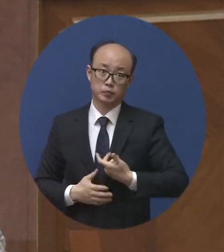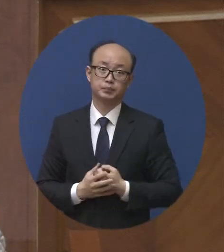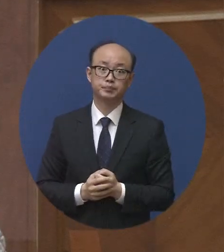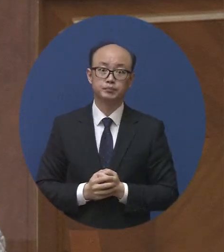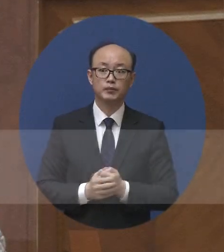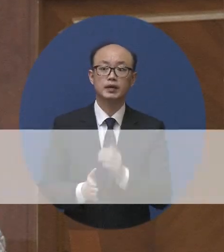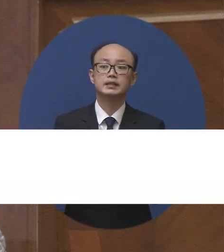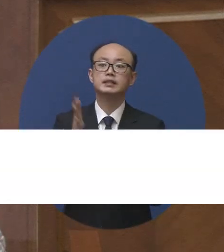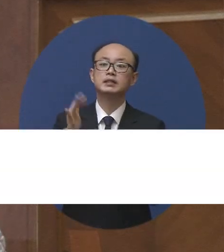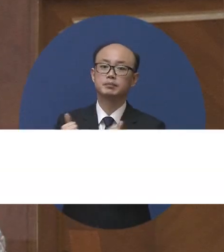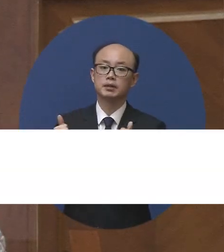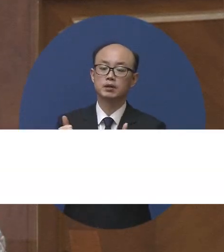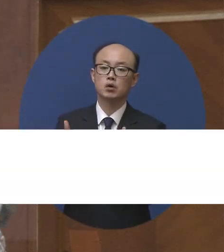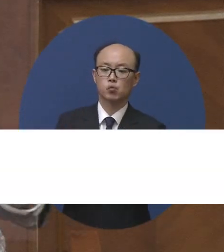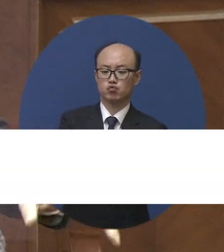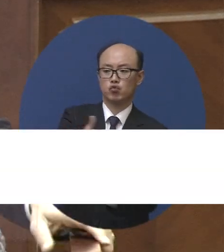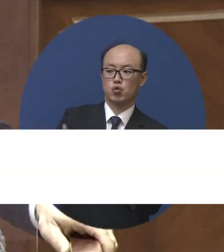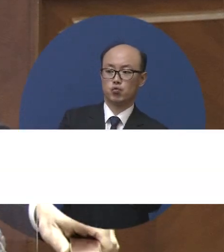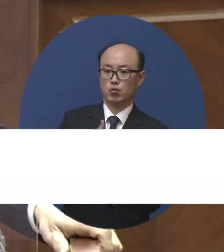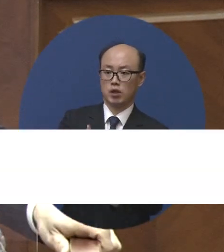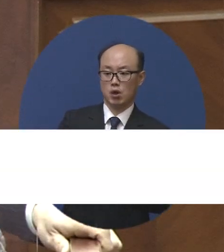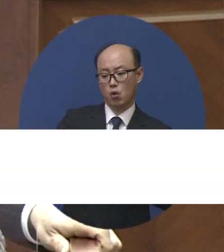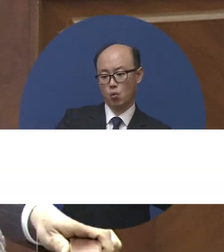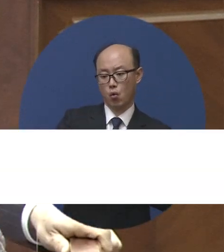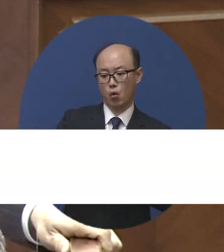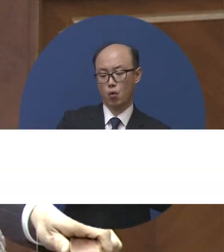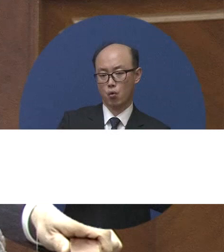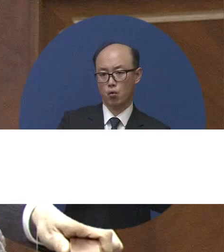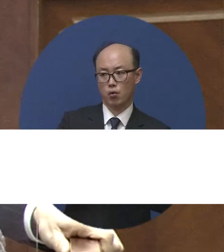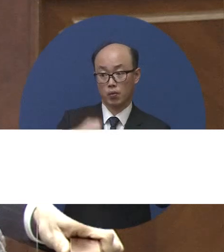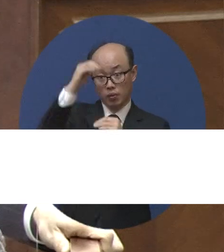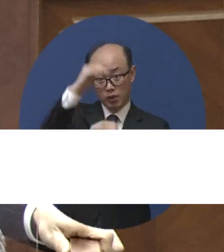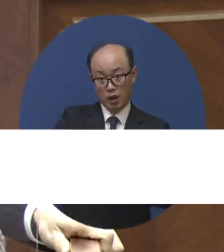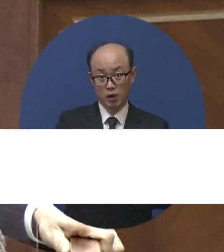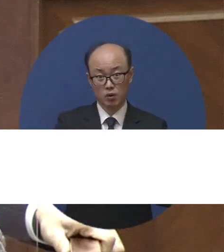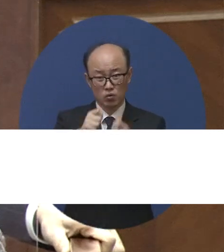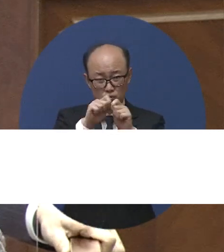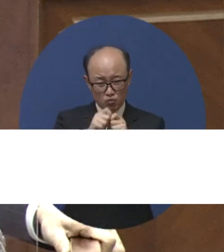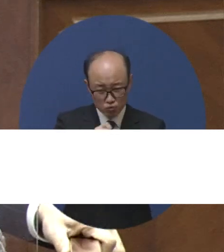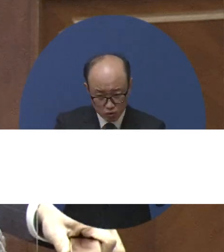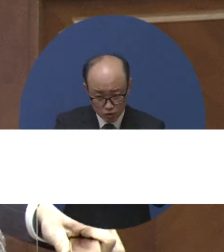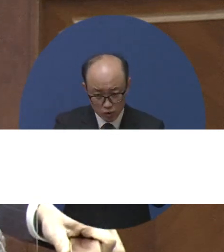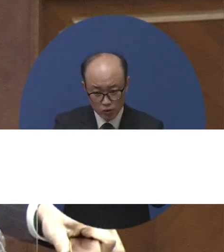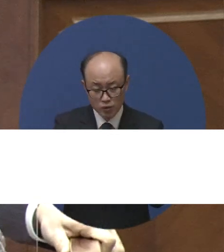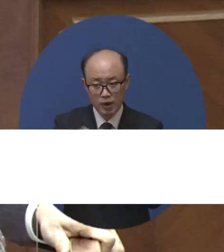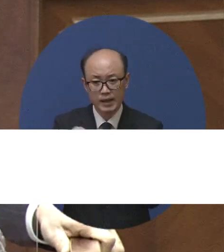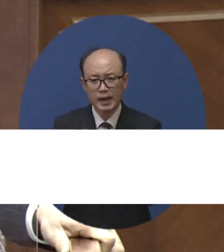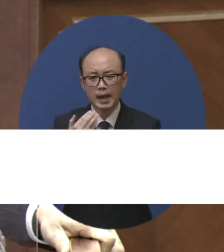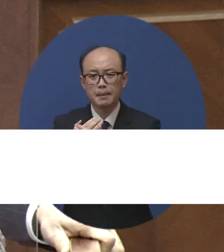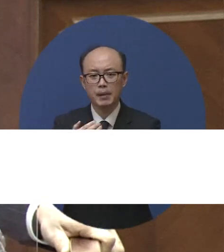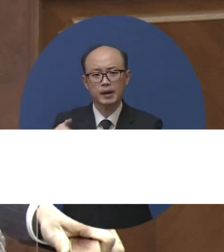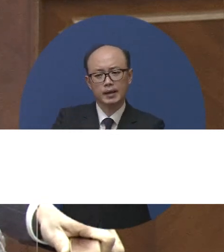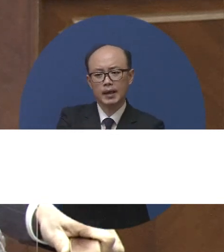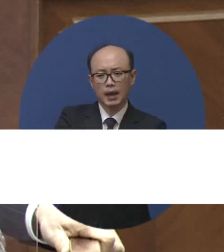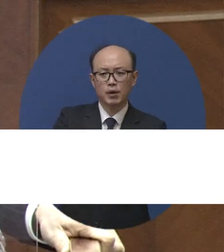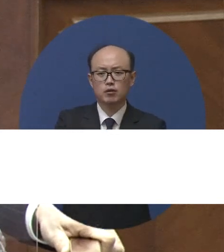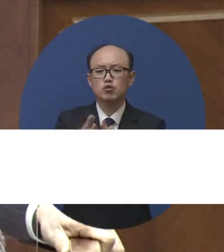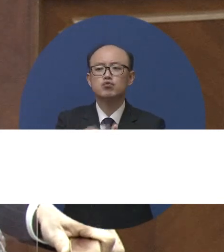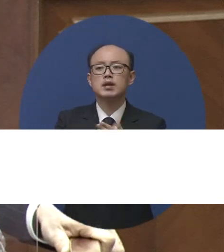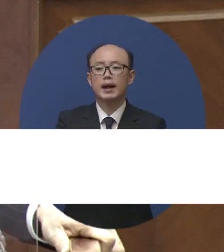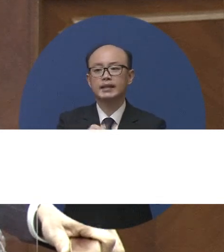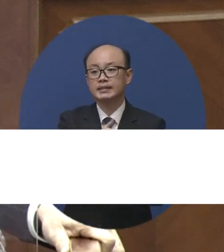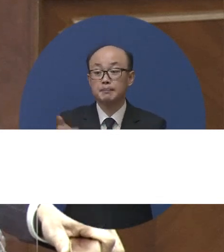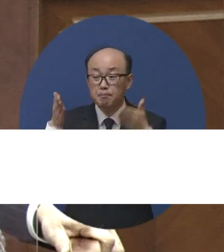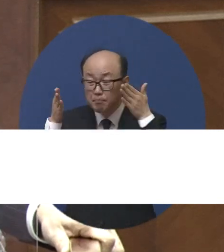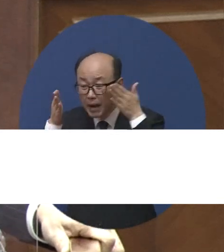시민 공론화 에서 결정된 권고문 은 구체적 개발 계획 수립을 위한 큰 방향이 자